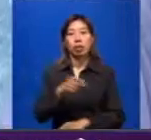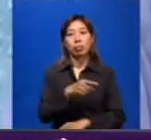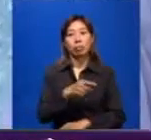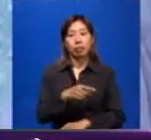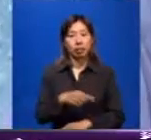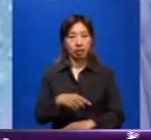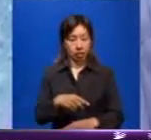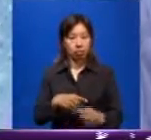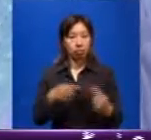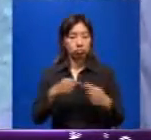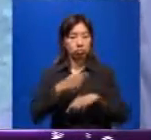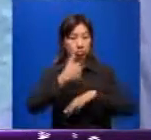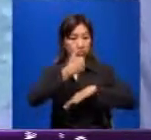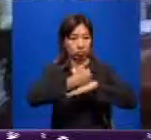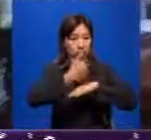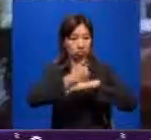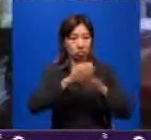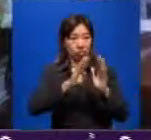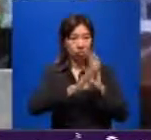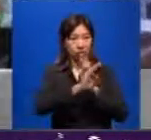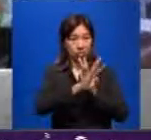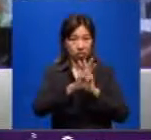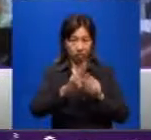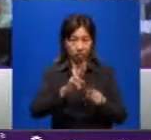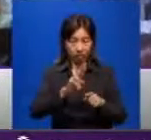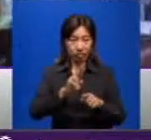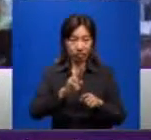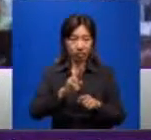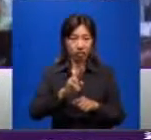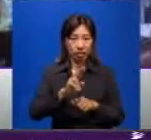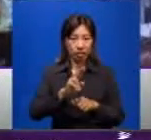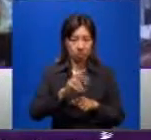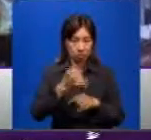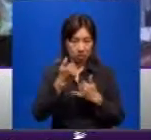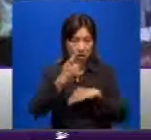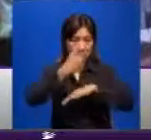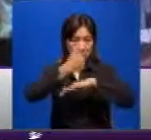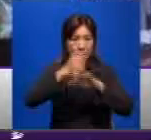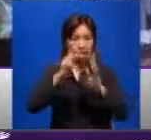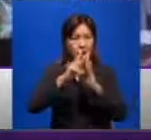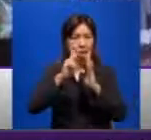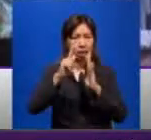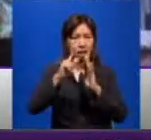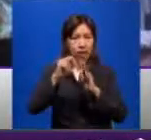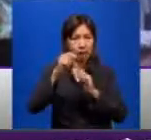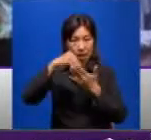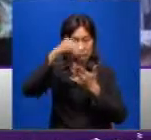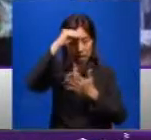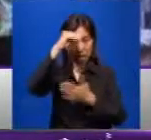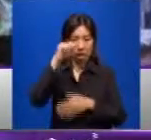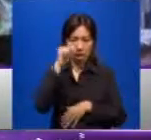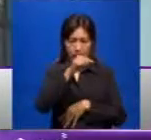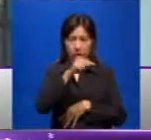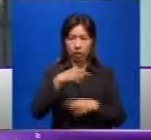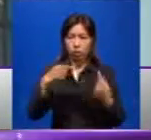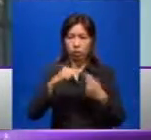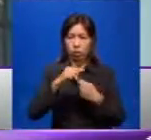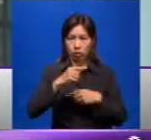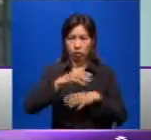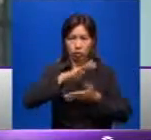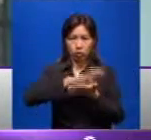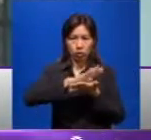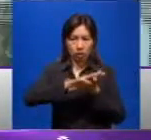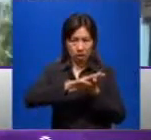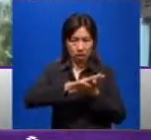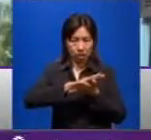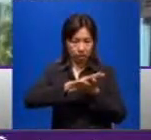ศึกษาประถมศึกษาบุรีรัมย์หรือสพปเขต 1มีคำสั่งตั้งกรรมการสอบข้อเท็จจริงกรณีที่นายพิทักษ์ศุภเลิศผู้